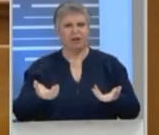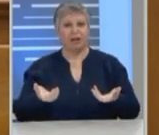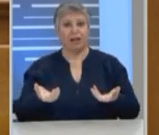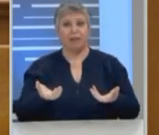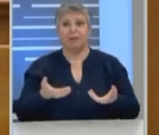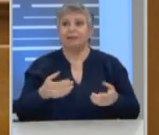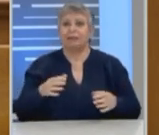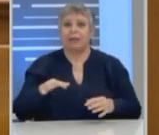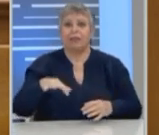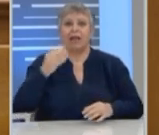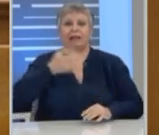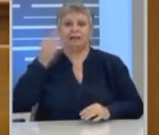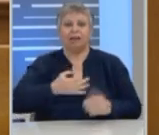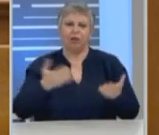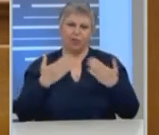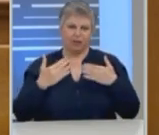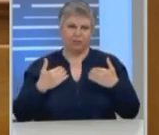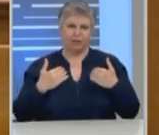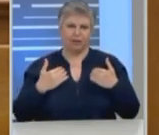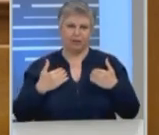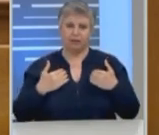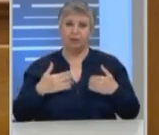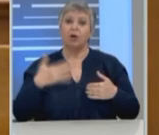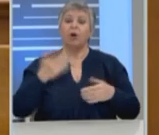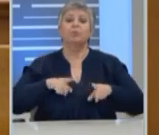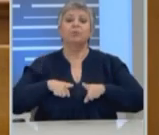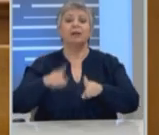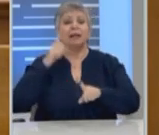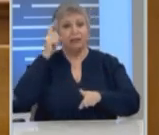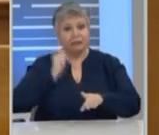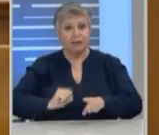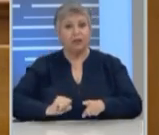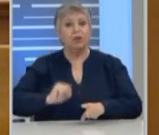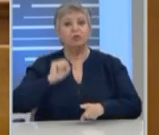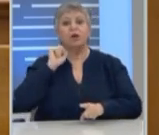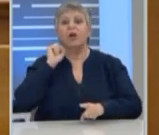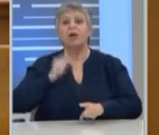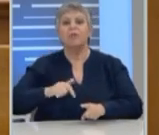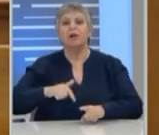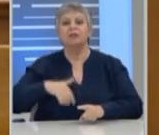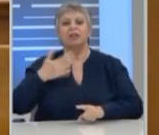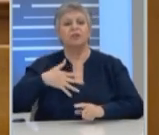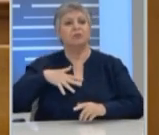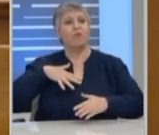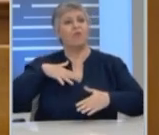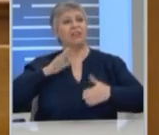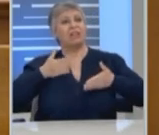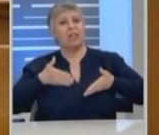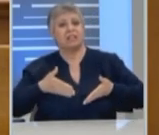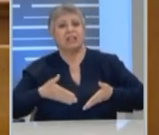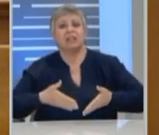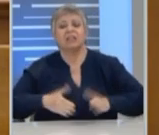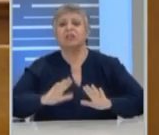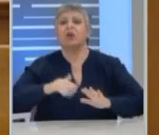αυτό. Αλλά ξέρει ταυτόχρονα ότι δεν είμαστε ούτε προφυρογέννητοι, ούτε επαγγελματίες πολιτικοί, ούτε παιδιά